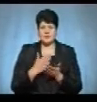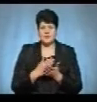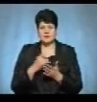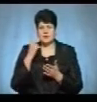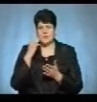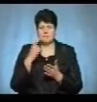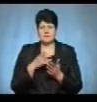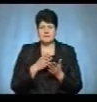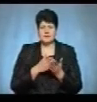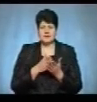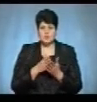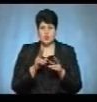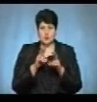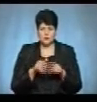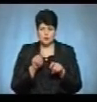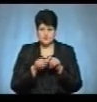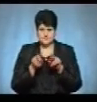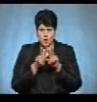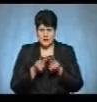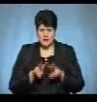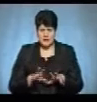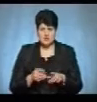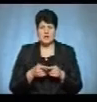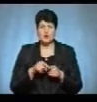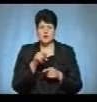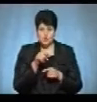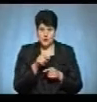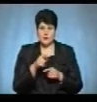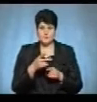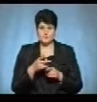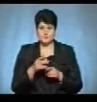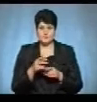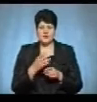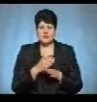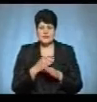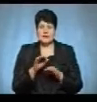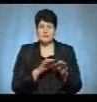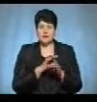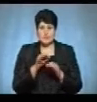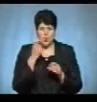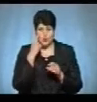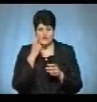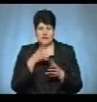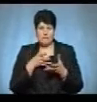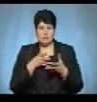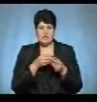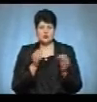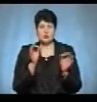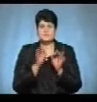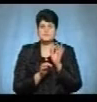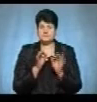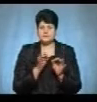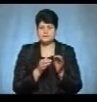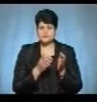час судового розгляду, під час дослідження даного розділу складового проекту, а саме оцінки впливу на довкілля,